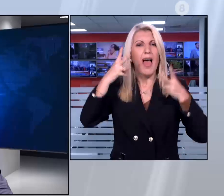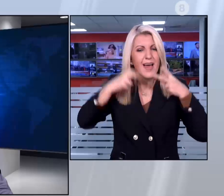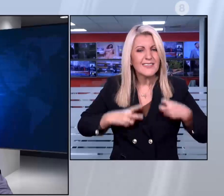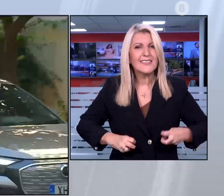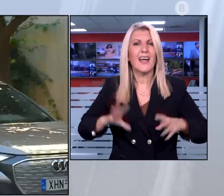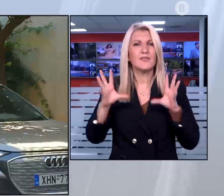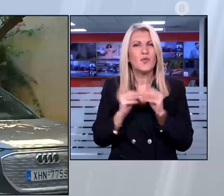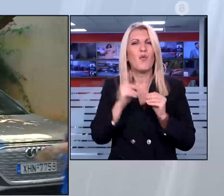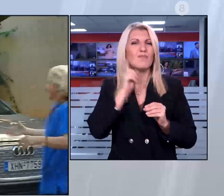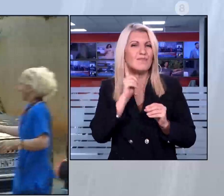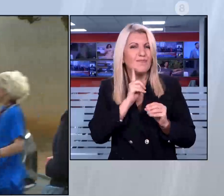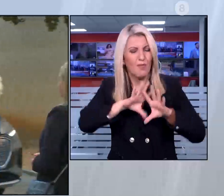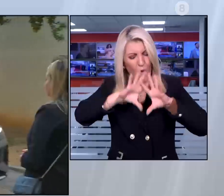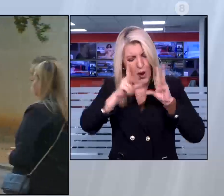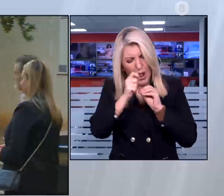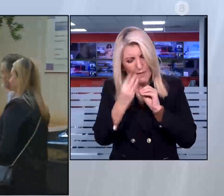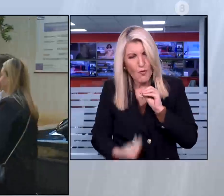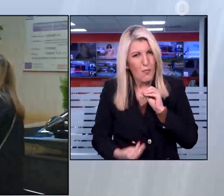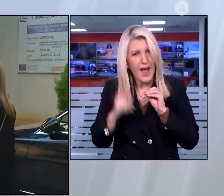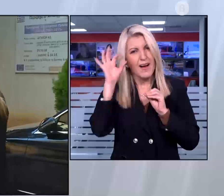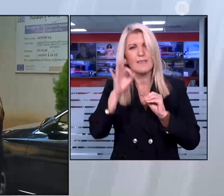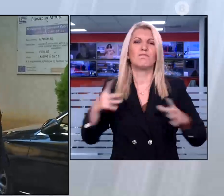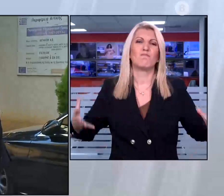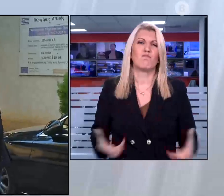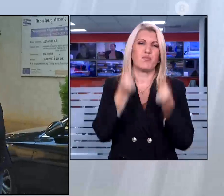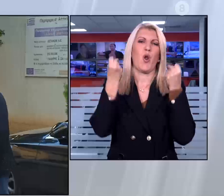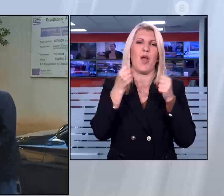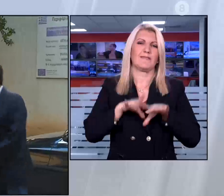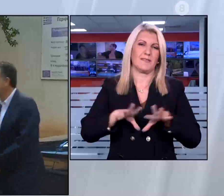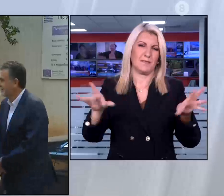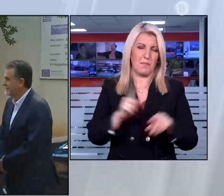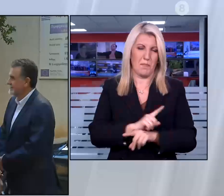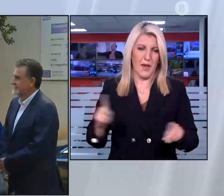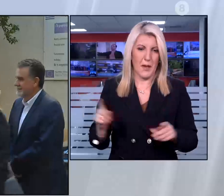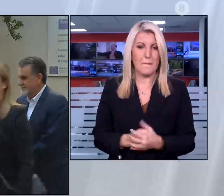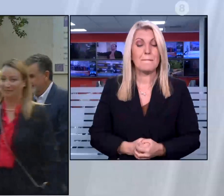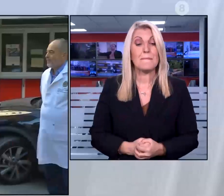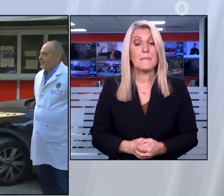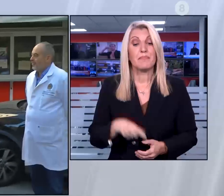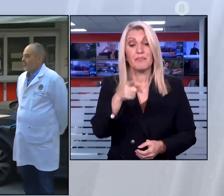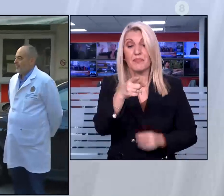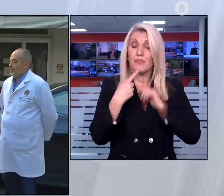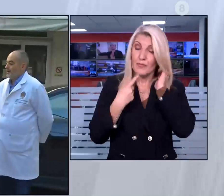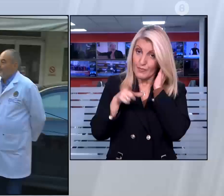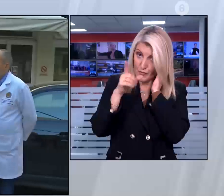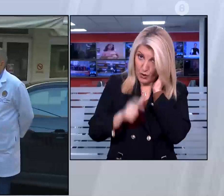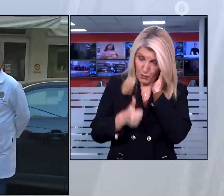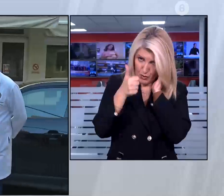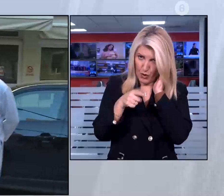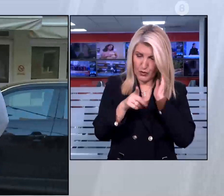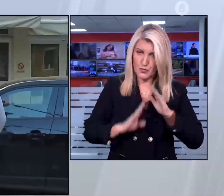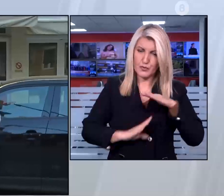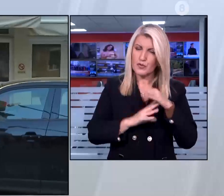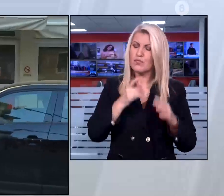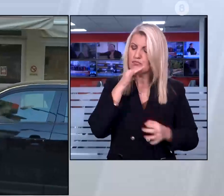θέση. Το νοσοκομείο Έλενα Βενιζέλου και το κέντρο Μαστού επισκέφθηκε σήμερα ο Νίκος Ανδρουλάκης. Ο πρόεδρος του ΠΑΣΟΚ στάθηκε